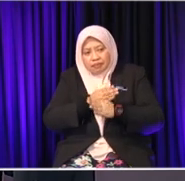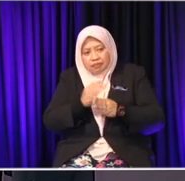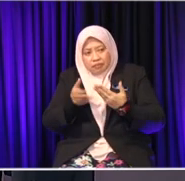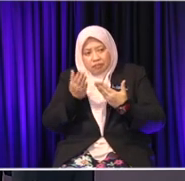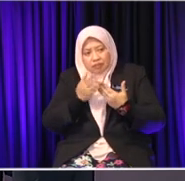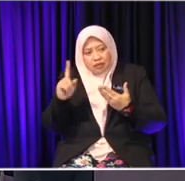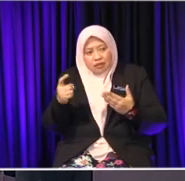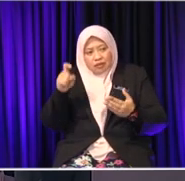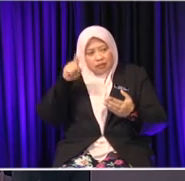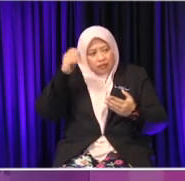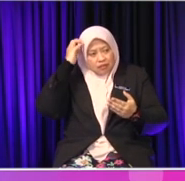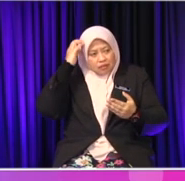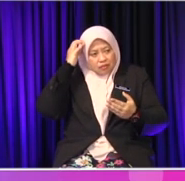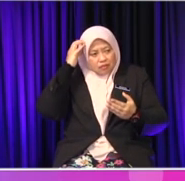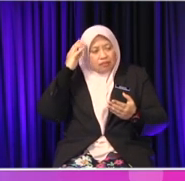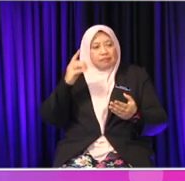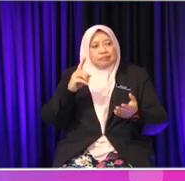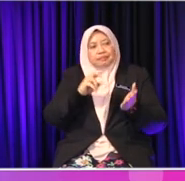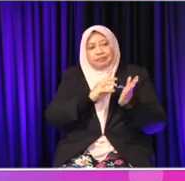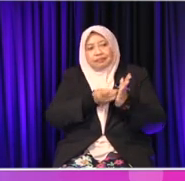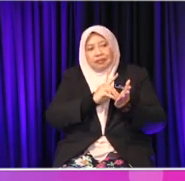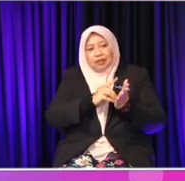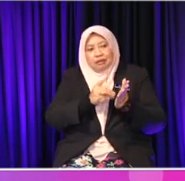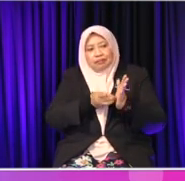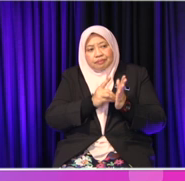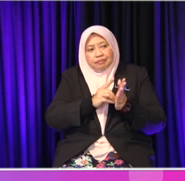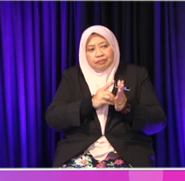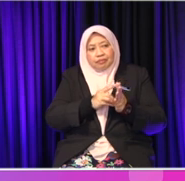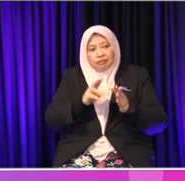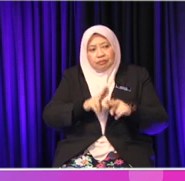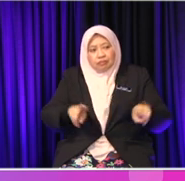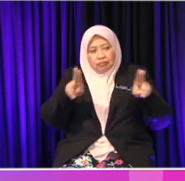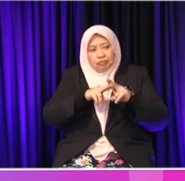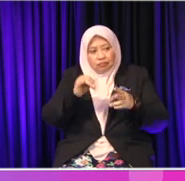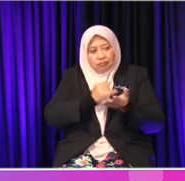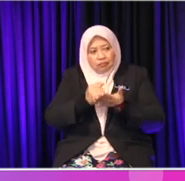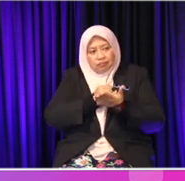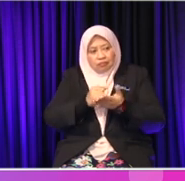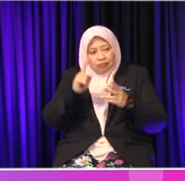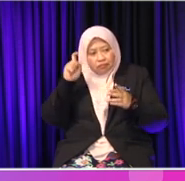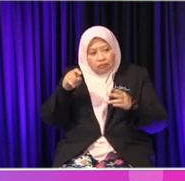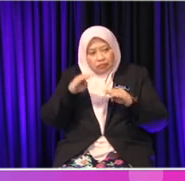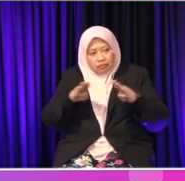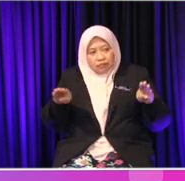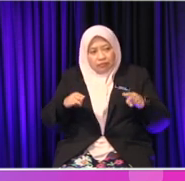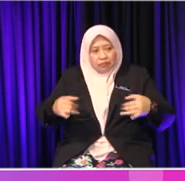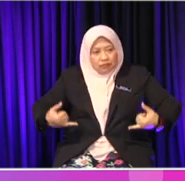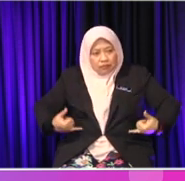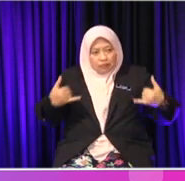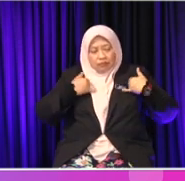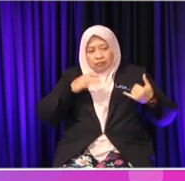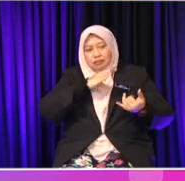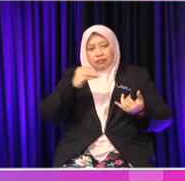tahu Apakah definisi utama dalam insulin yang kedua tahu besok yang ketiga